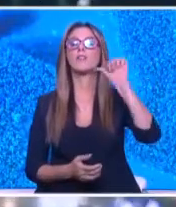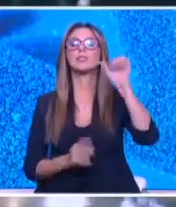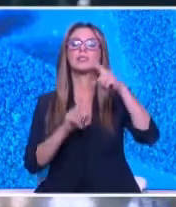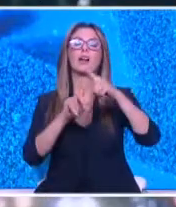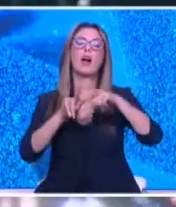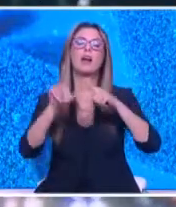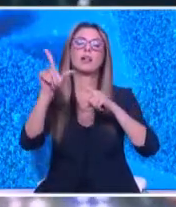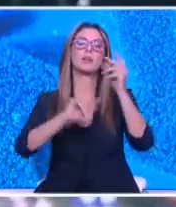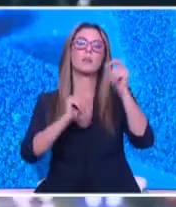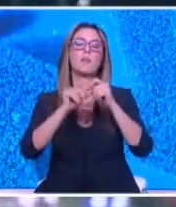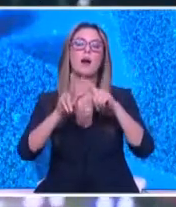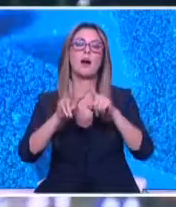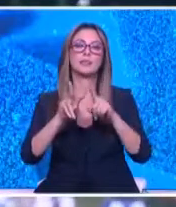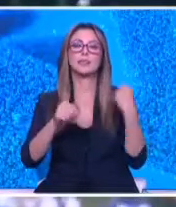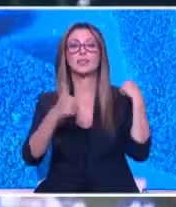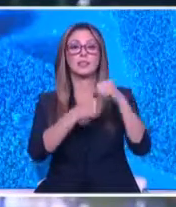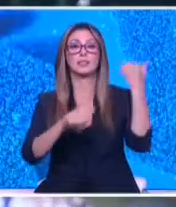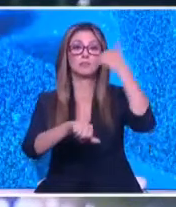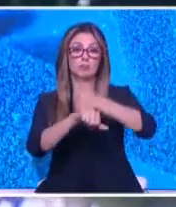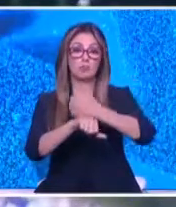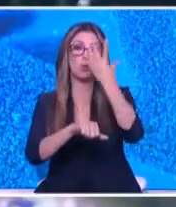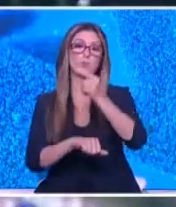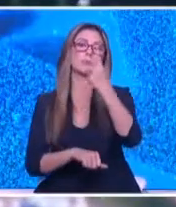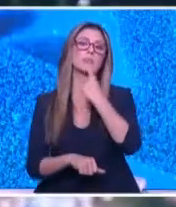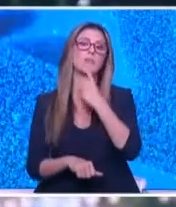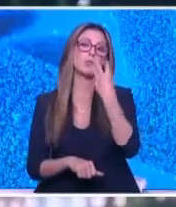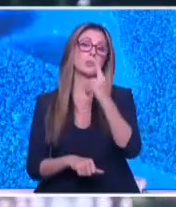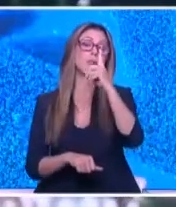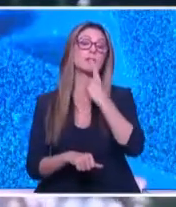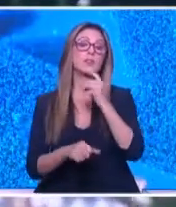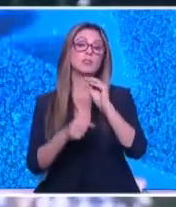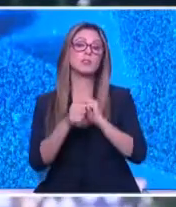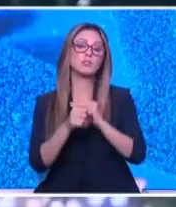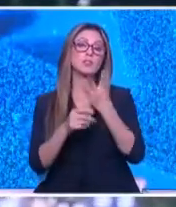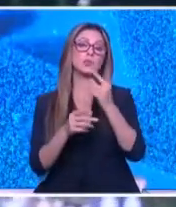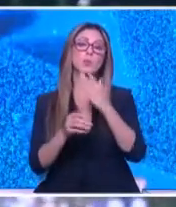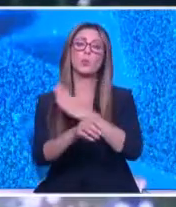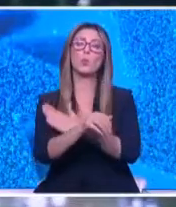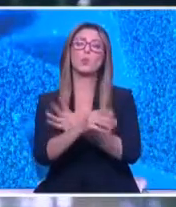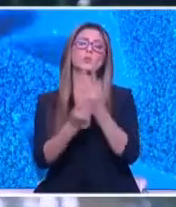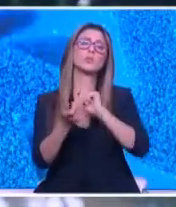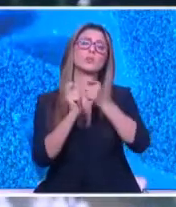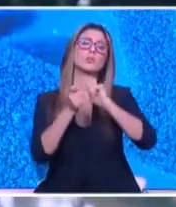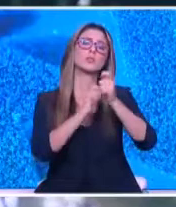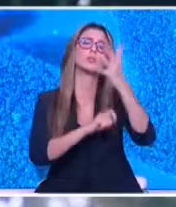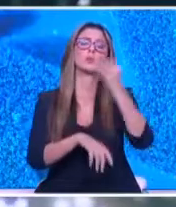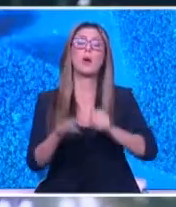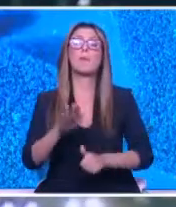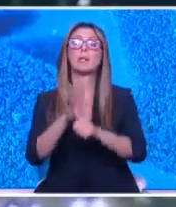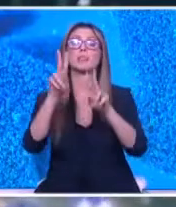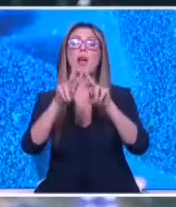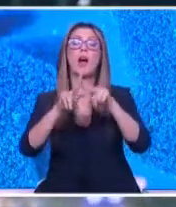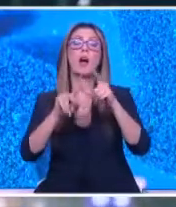Afganistan'da Taliban'ın yeniden iktidara gelmesinin üzerinden bir yıl geçti. Bir yıl içinde ülke birçok değişime sahne oldu. Son olarak başkent